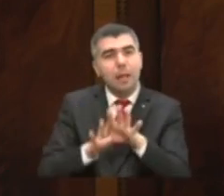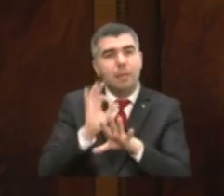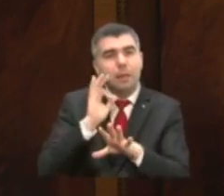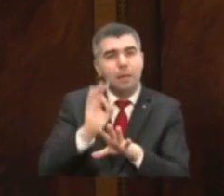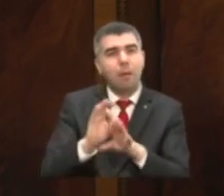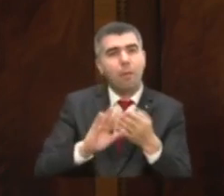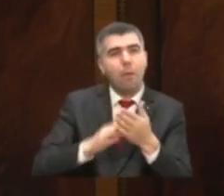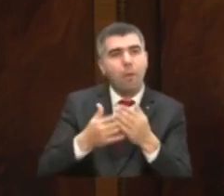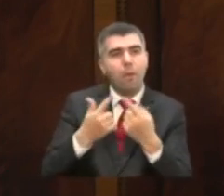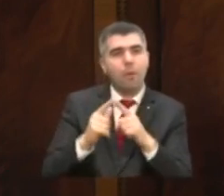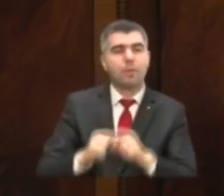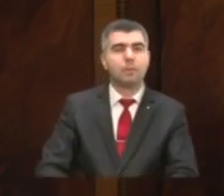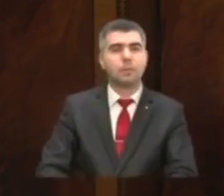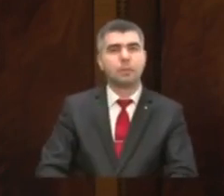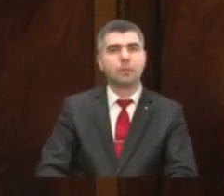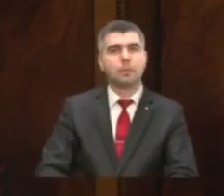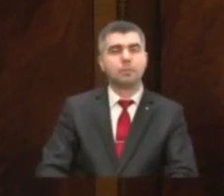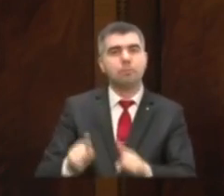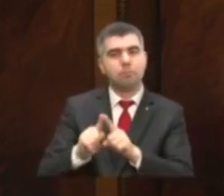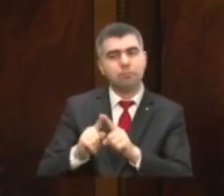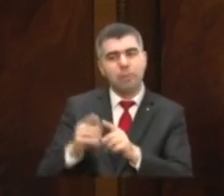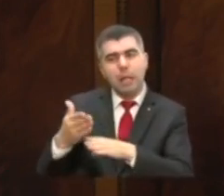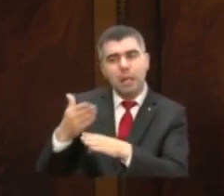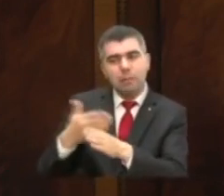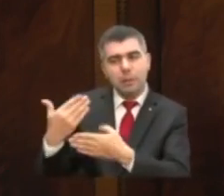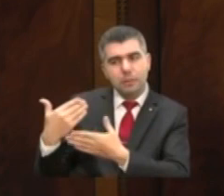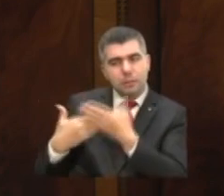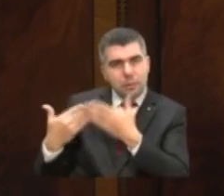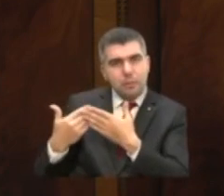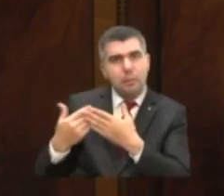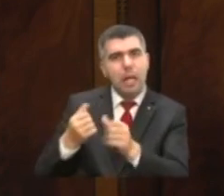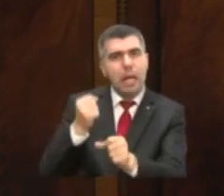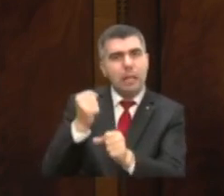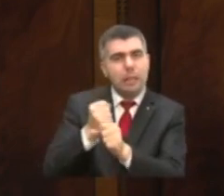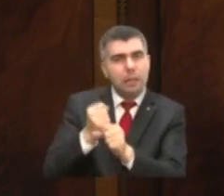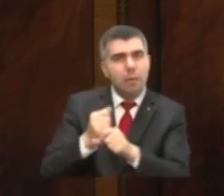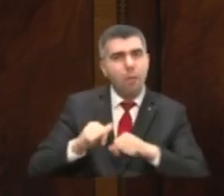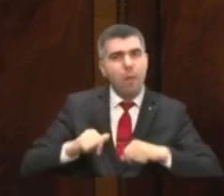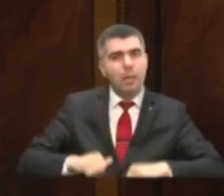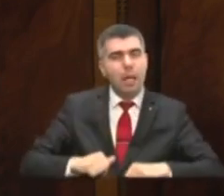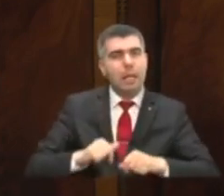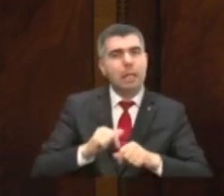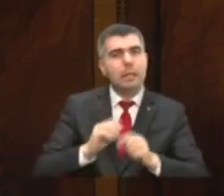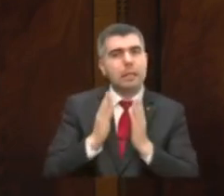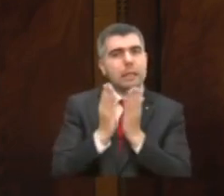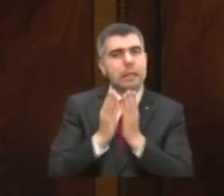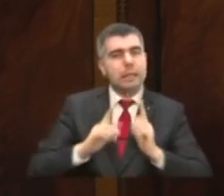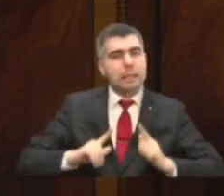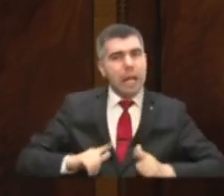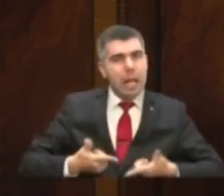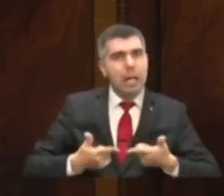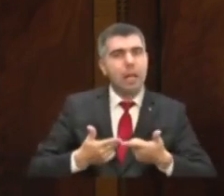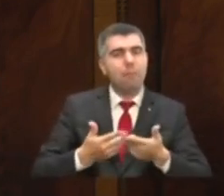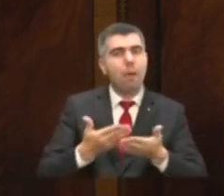عدد من التدابير، وقد أشرت إلى بعضها منذ قليل، لأن التدابير ديال التشغيل في وزارة التعليم أو في وزارة الصحة أو في غيرها كلها كتعني